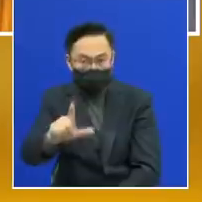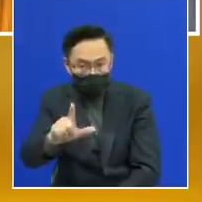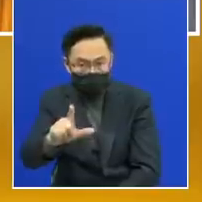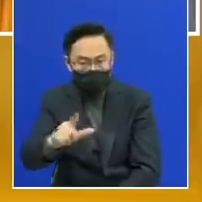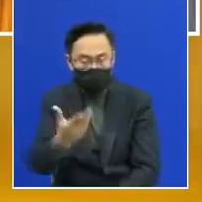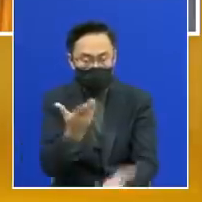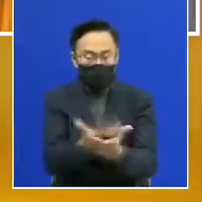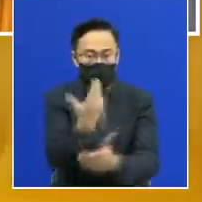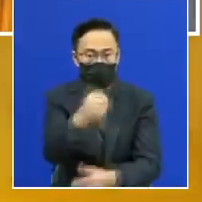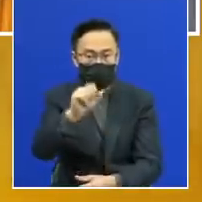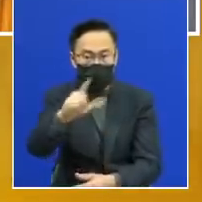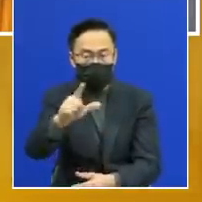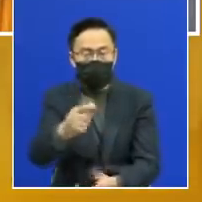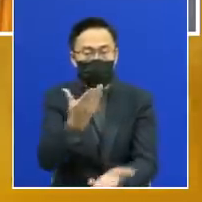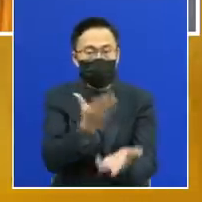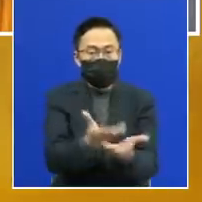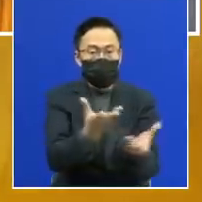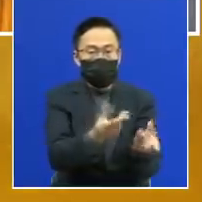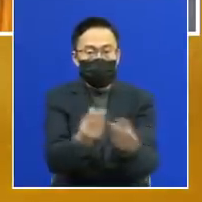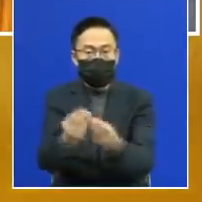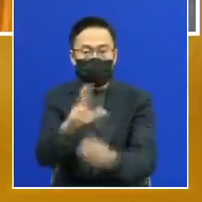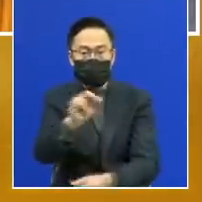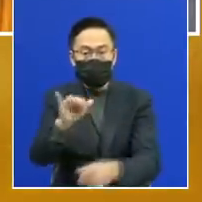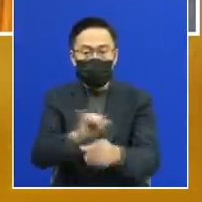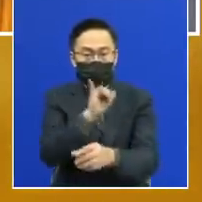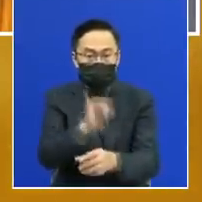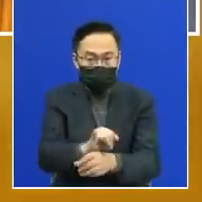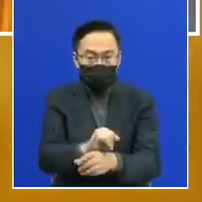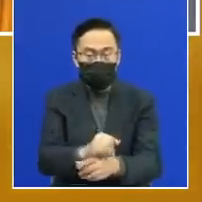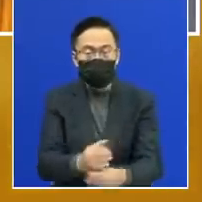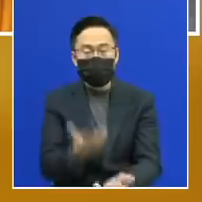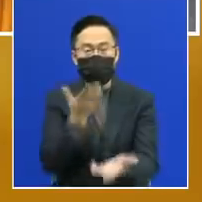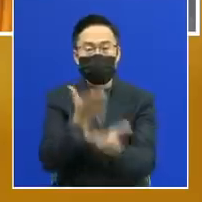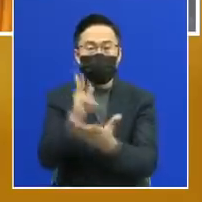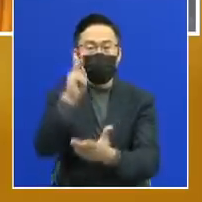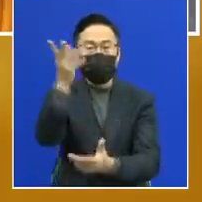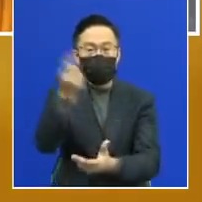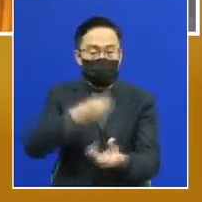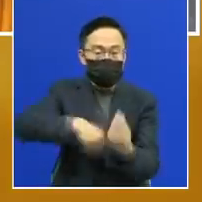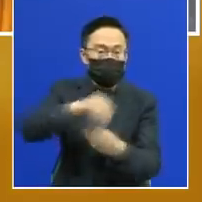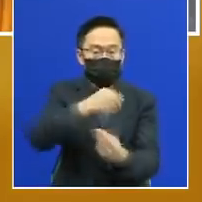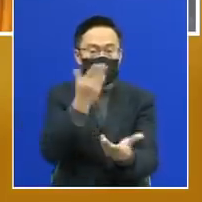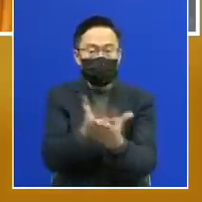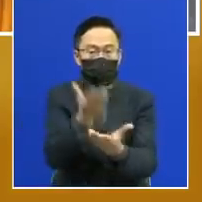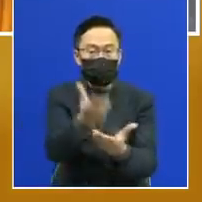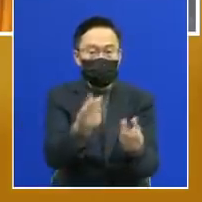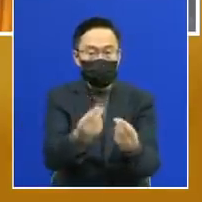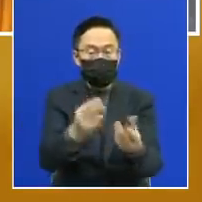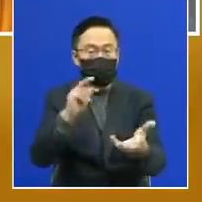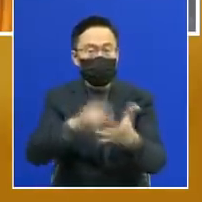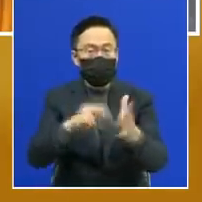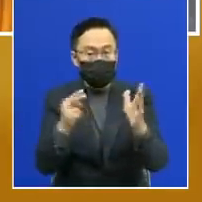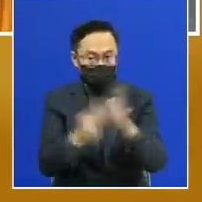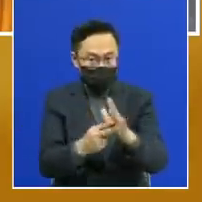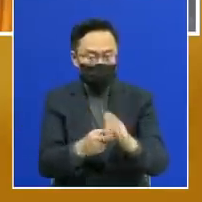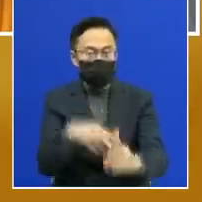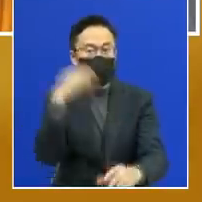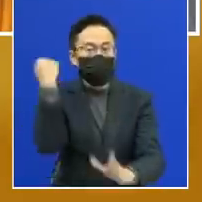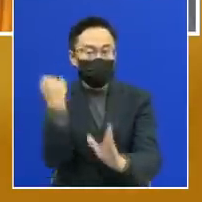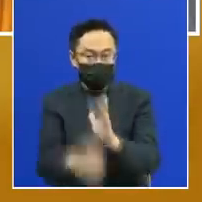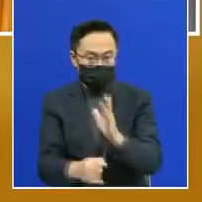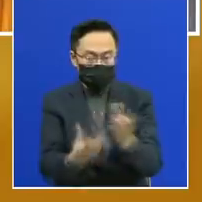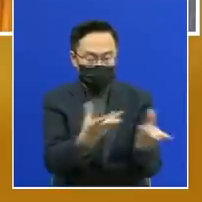ไร ่ นะเอาเงินนอกระบบไปซื้อแล้วมีดอกบ้งดอกเบี้ยมันจึงเป็นการซื้อขายที่ดินเกิดขึ้น